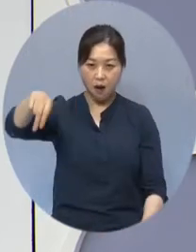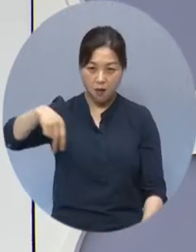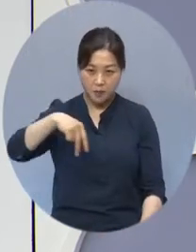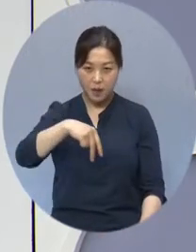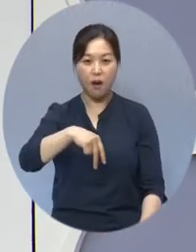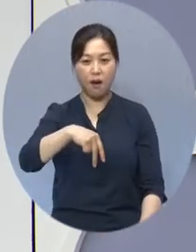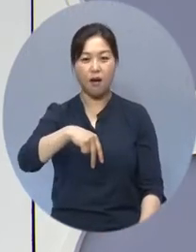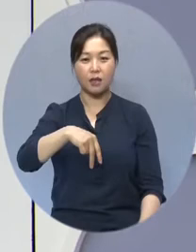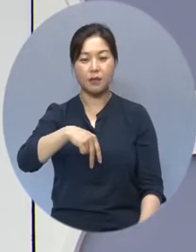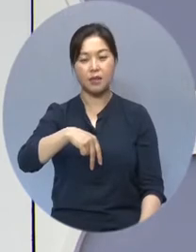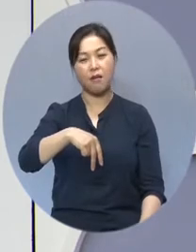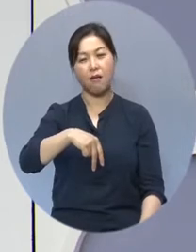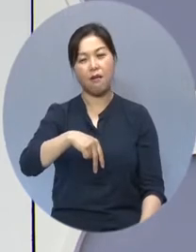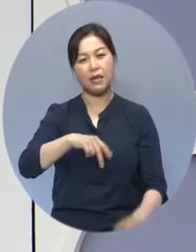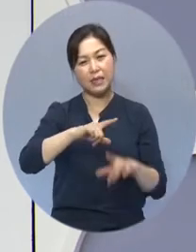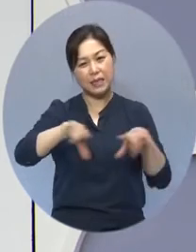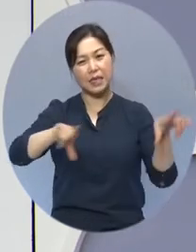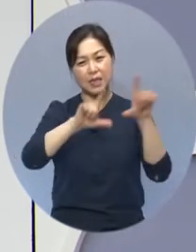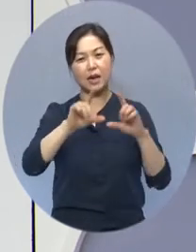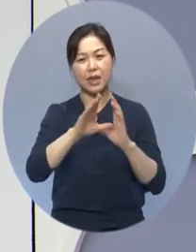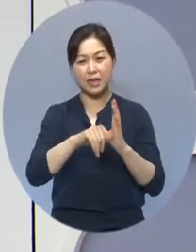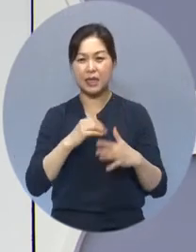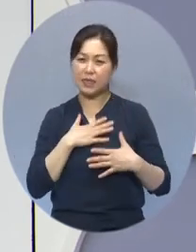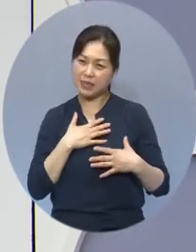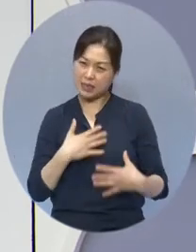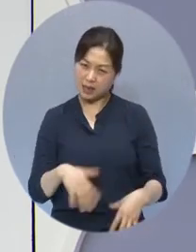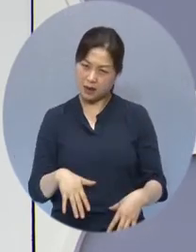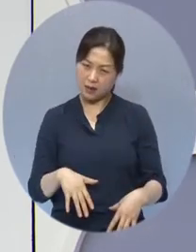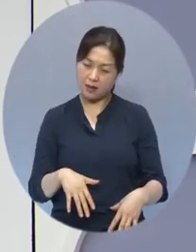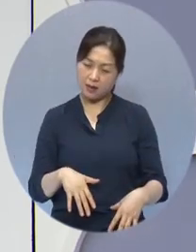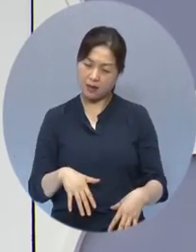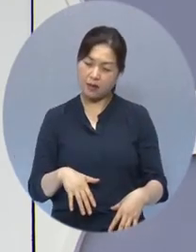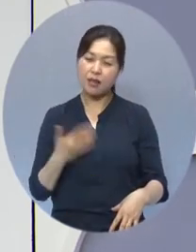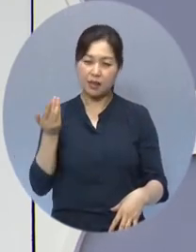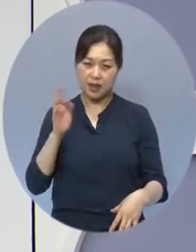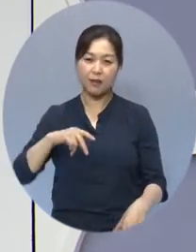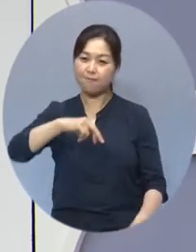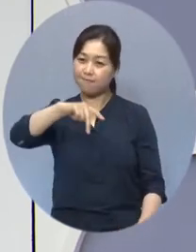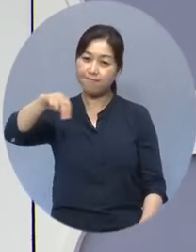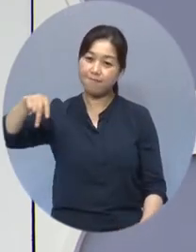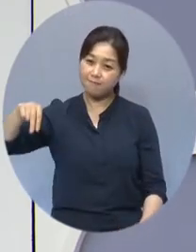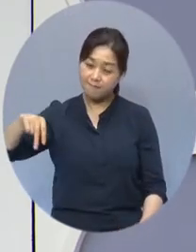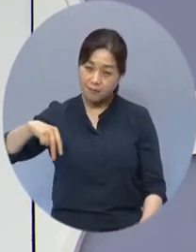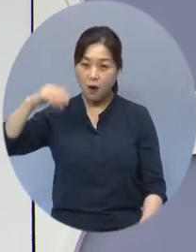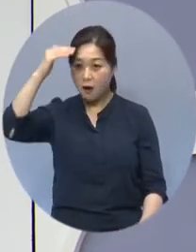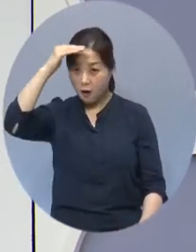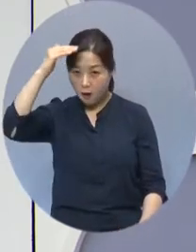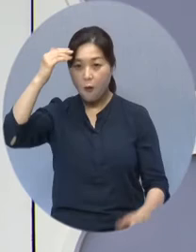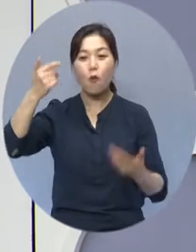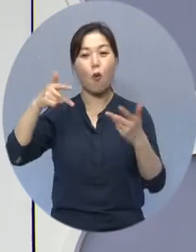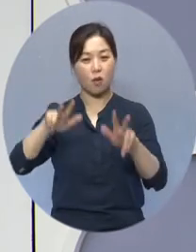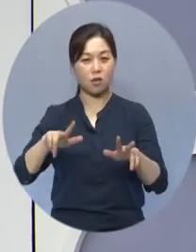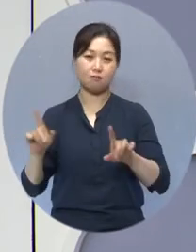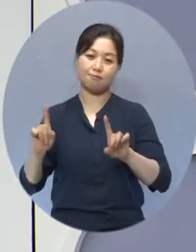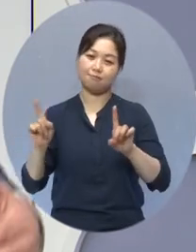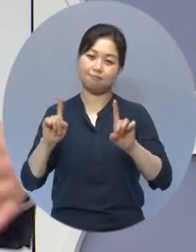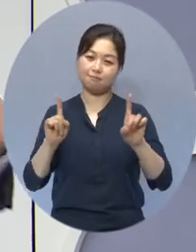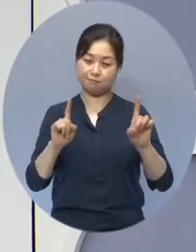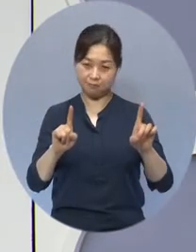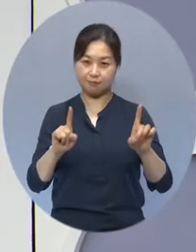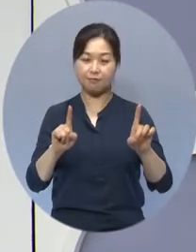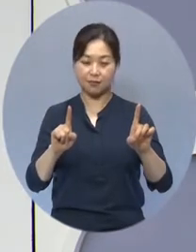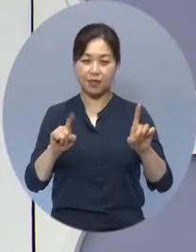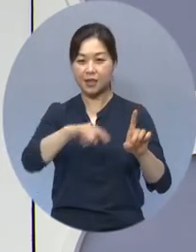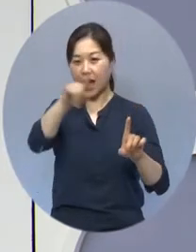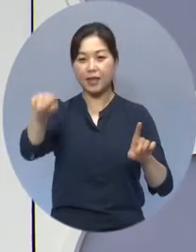일상에 쪼들리잖아요. 그래서 그것을 좀 힐링하는 그런 어떤 공원이기 때문에 모두가